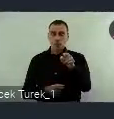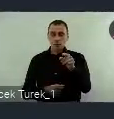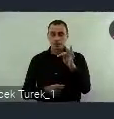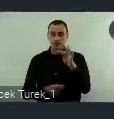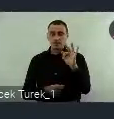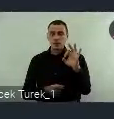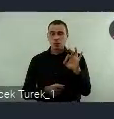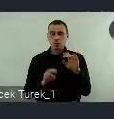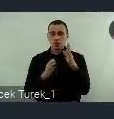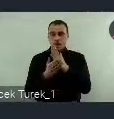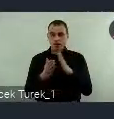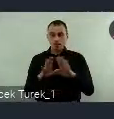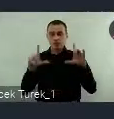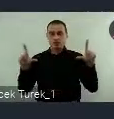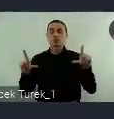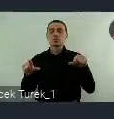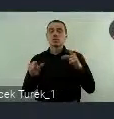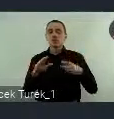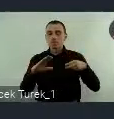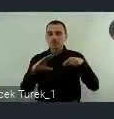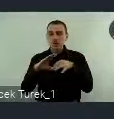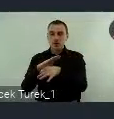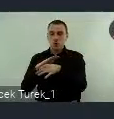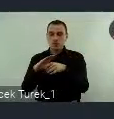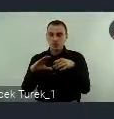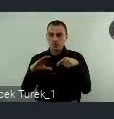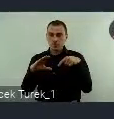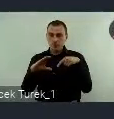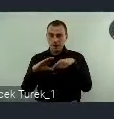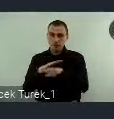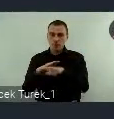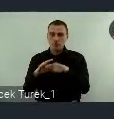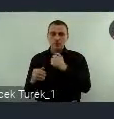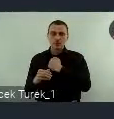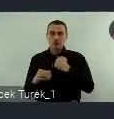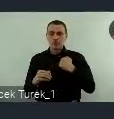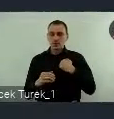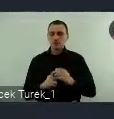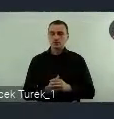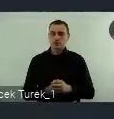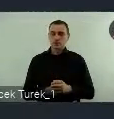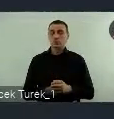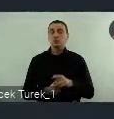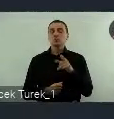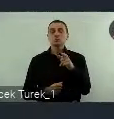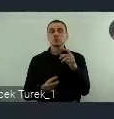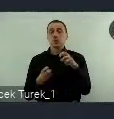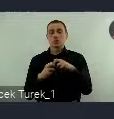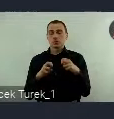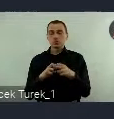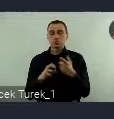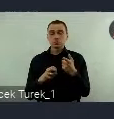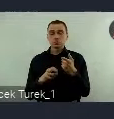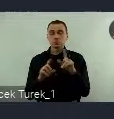na linii metra w Warszawie na stacji Pole Mokotowskie problemami tyflomapy problemy tyflomapy są następujące po